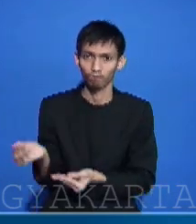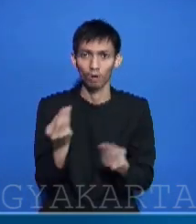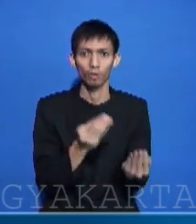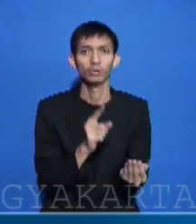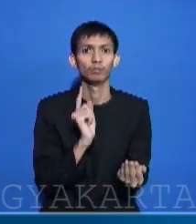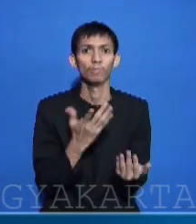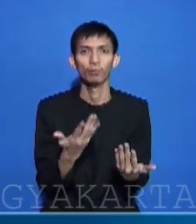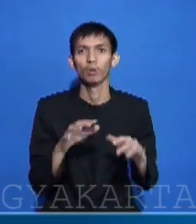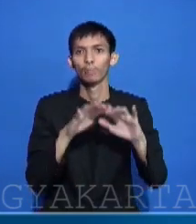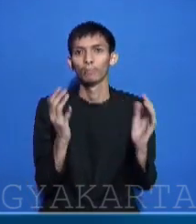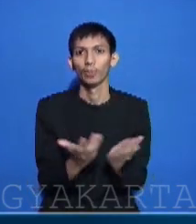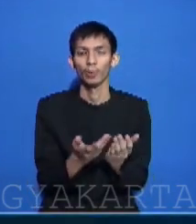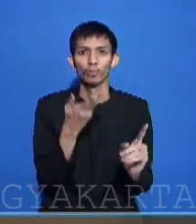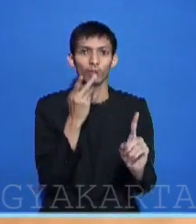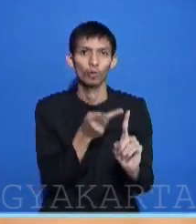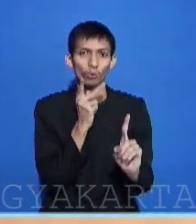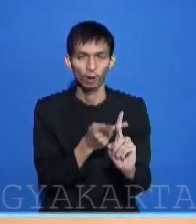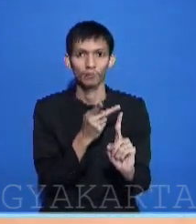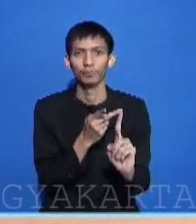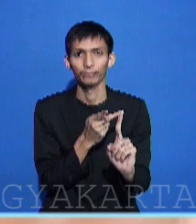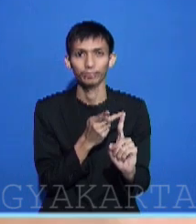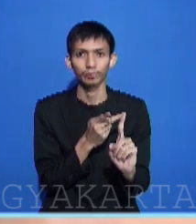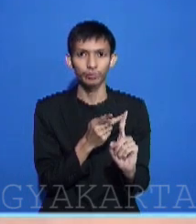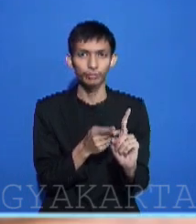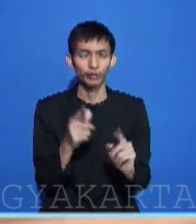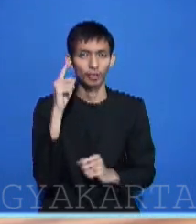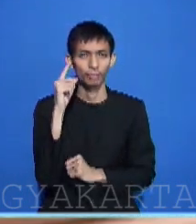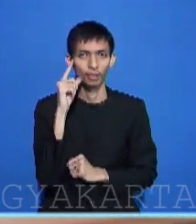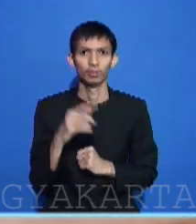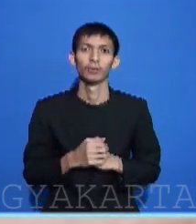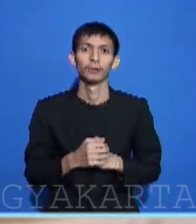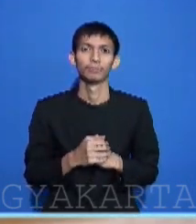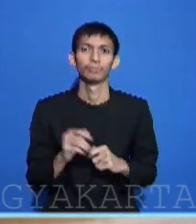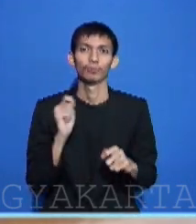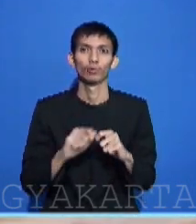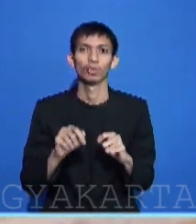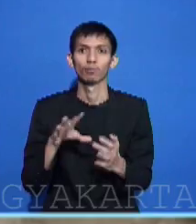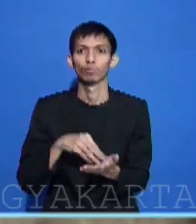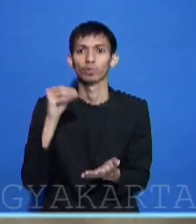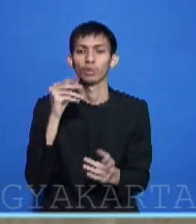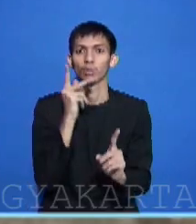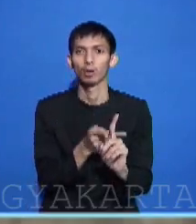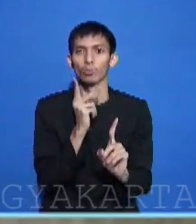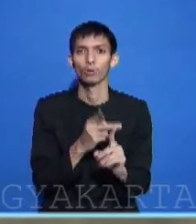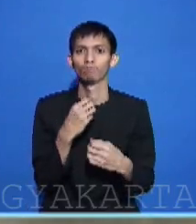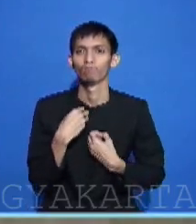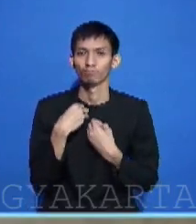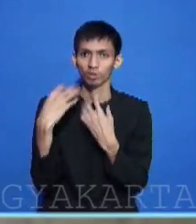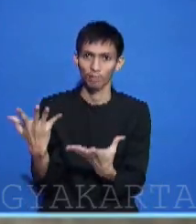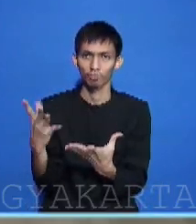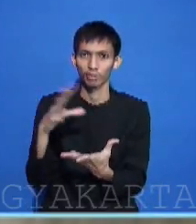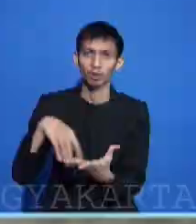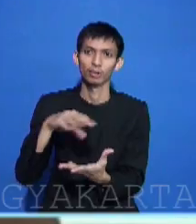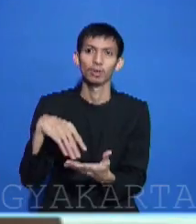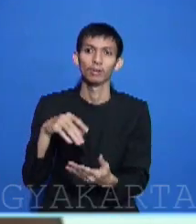dakwah agama Islam di wilayah Sleman Timur saat itu selain menjadi pusat dakwah Islam di wilayah timur kota